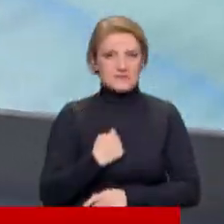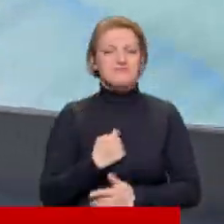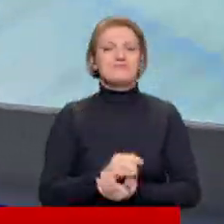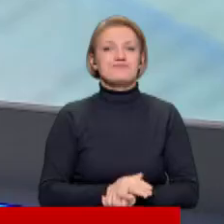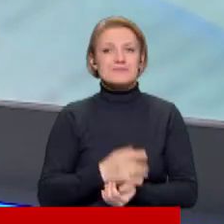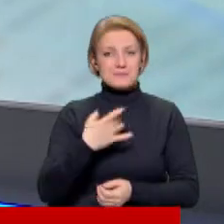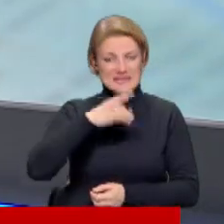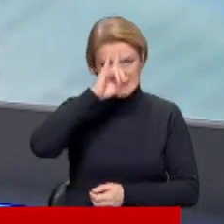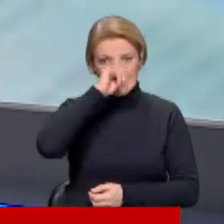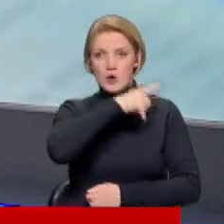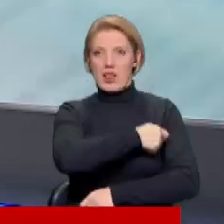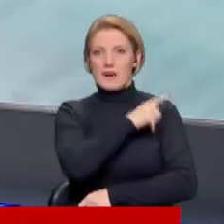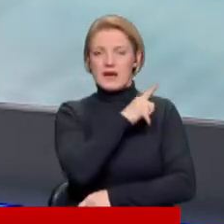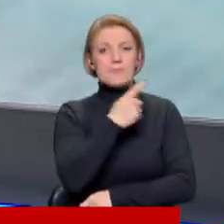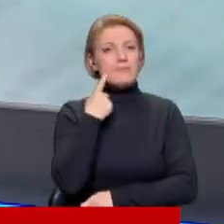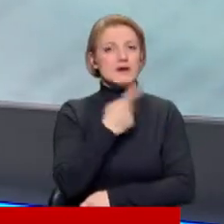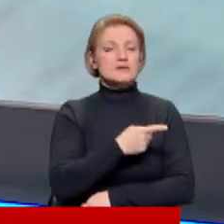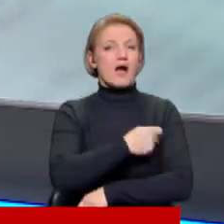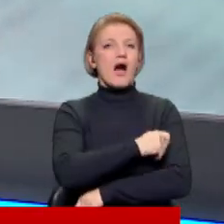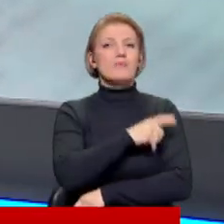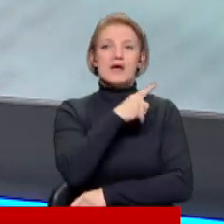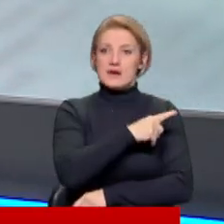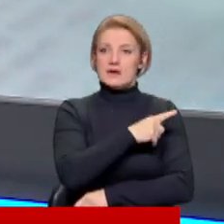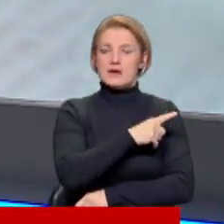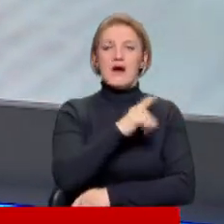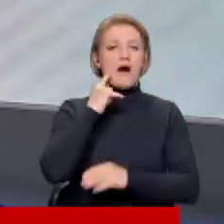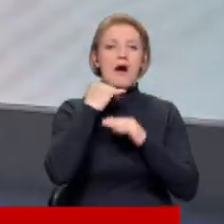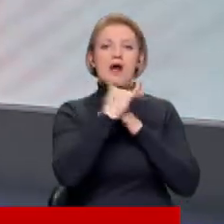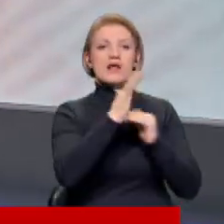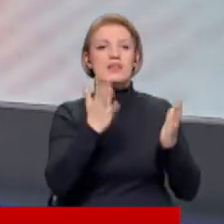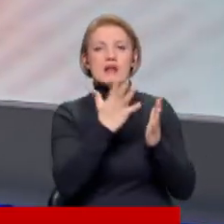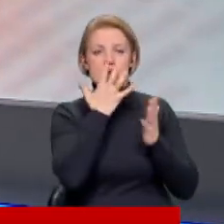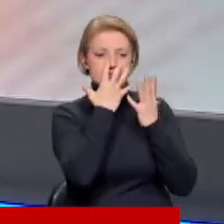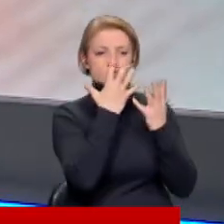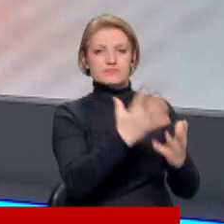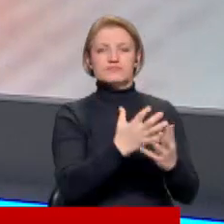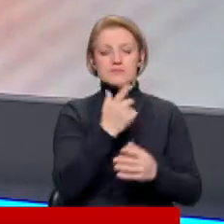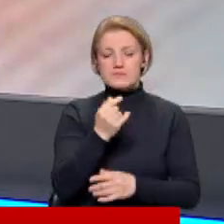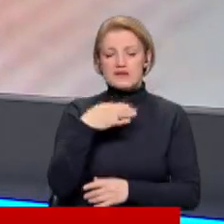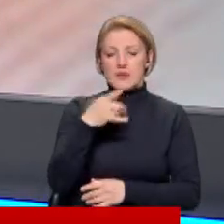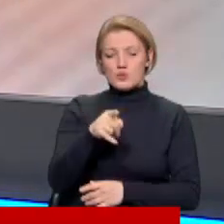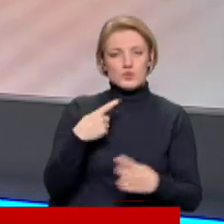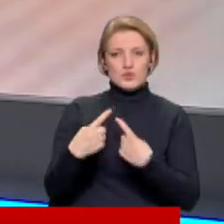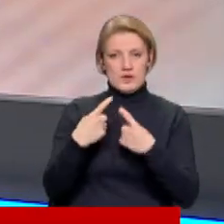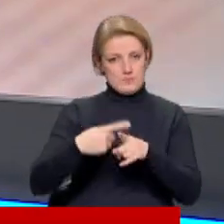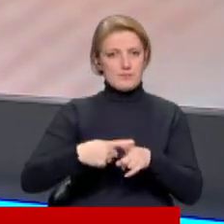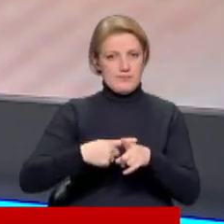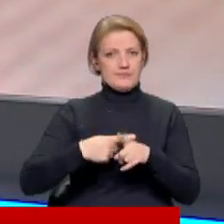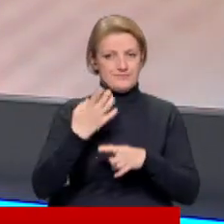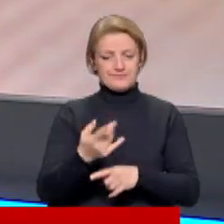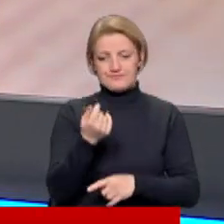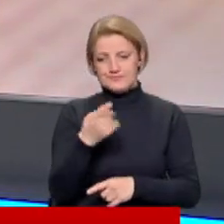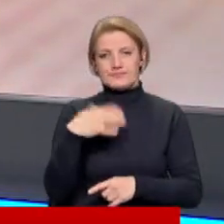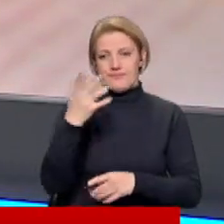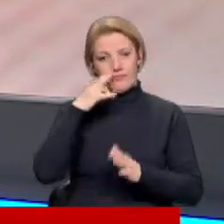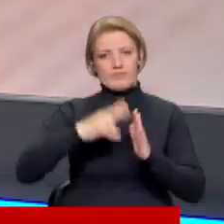bizi kıskanıyor ya Almanya bakın Almanya'ya halkına neler veriyor birazdan onu konuşalım paylaşalım birazdan